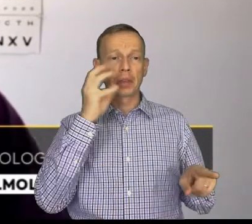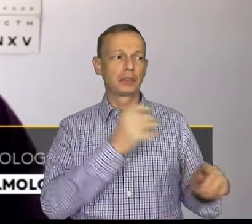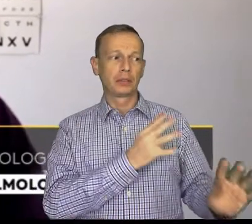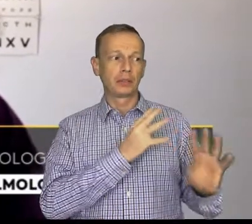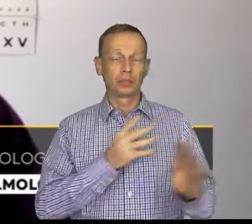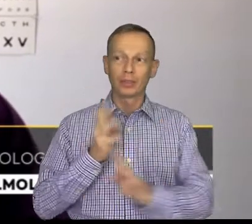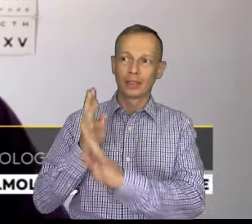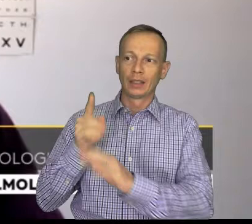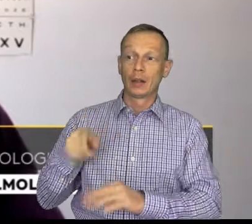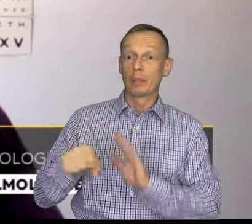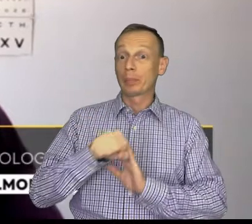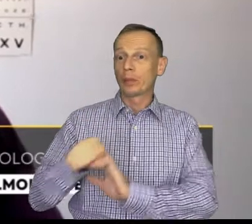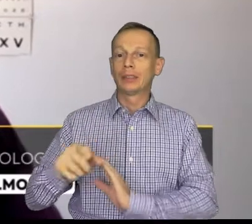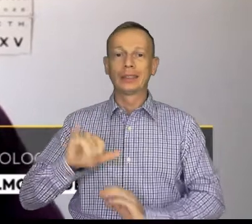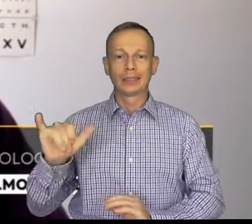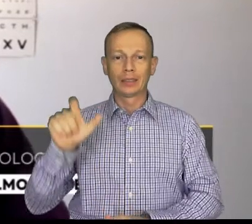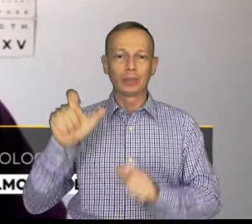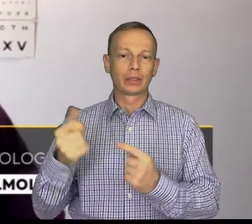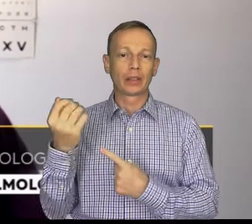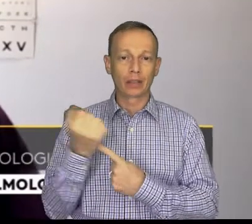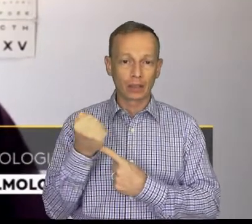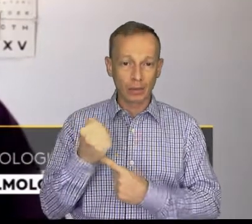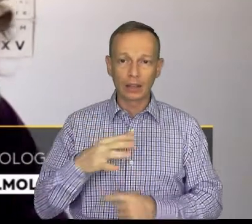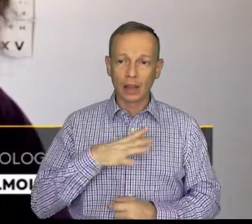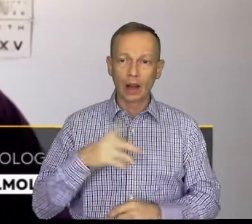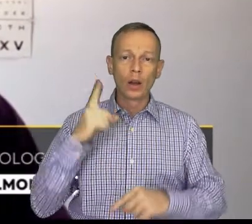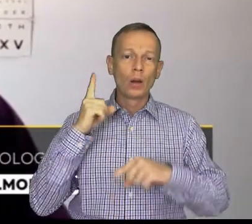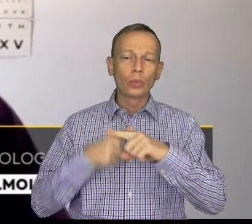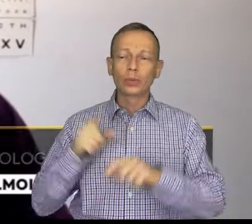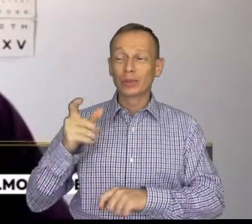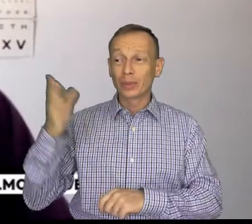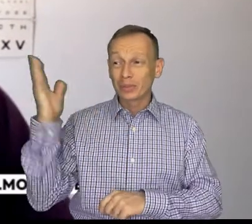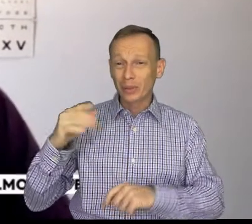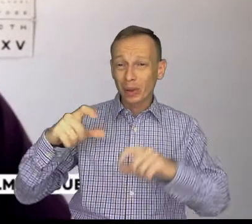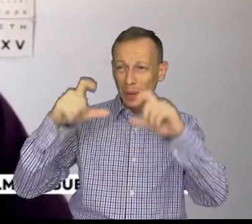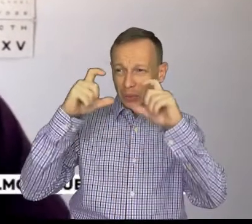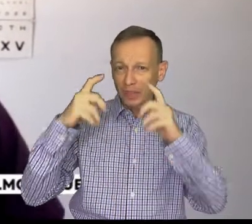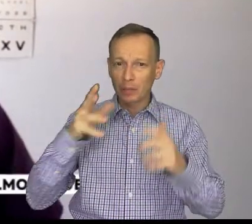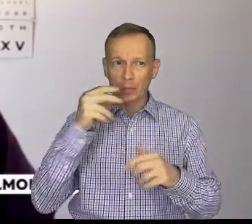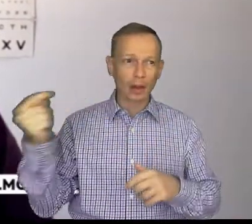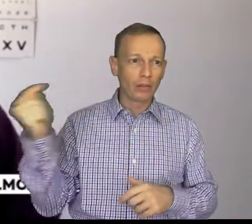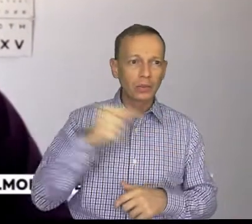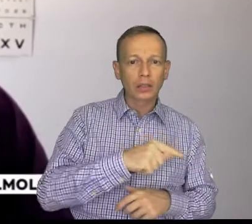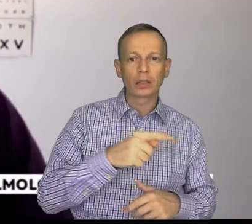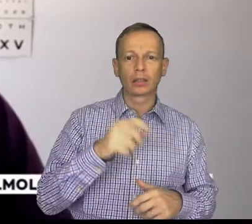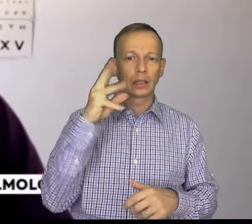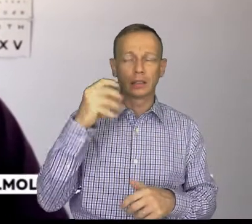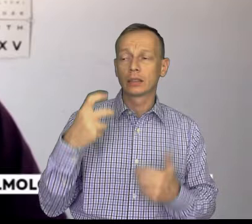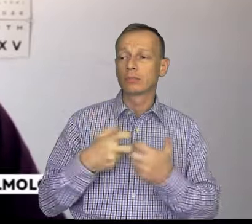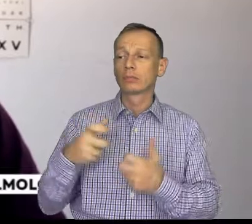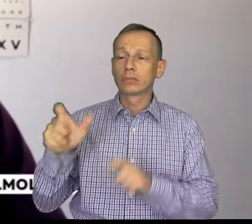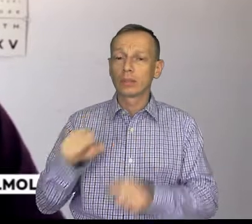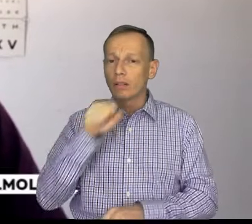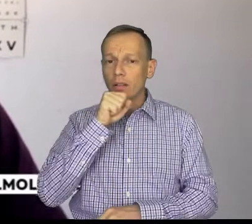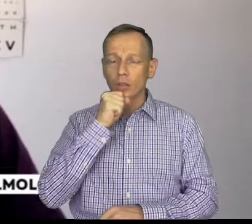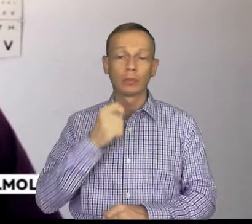avec une priorité sur les patients diabétiques et bien sûr les patients qui ont besoin de lunettes et qui ne se déplacent pas, les patients âgés. Le